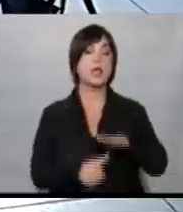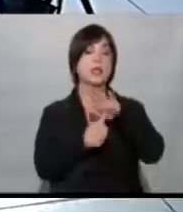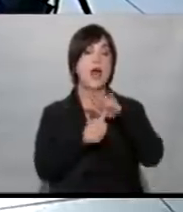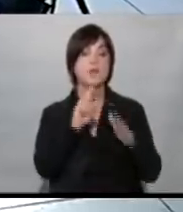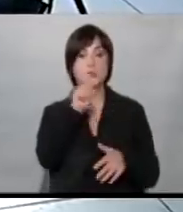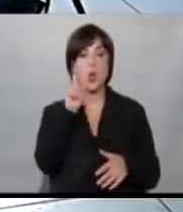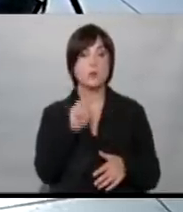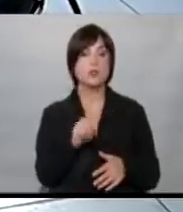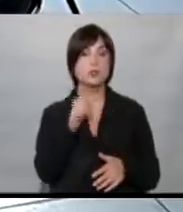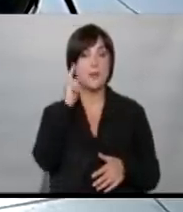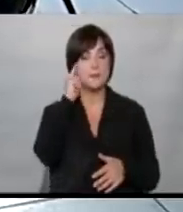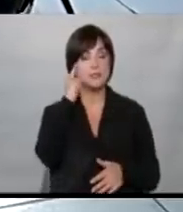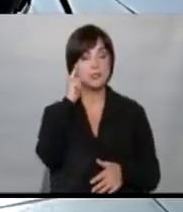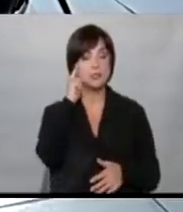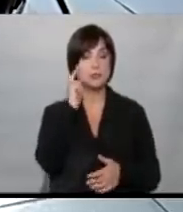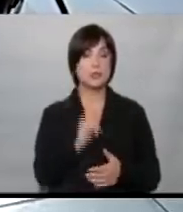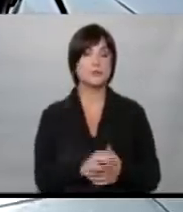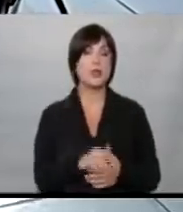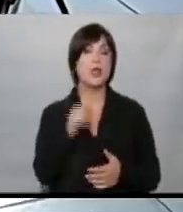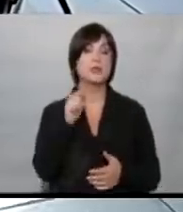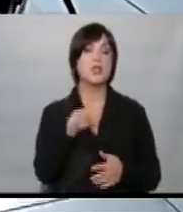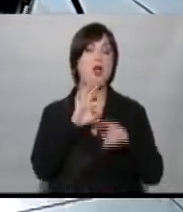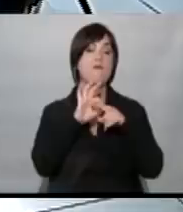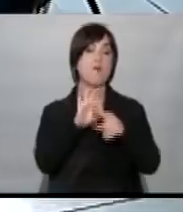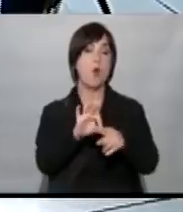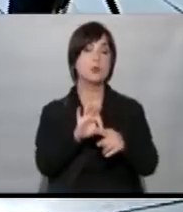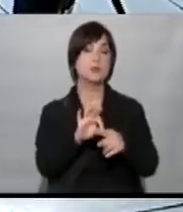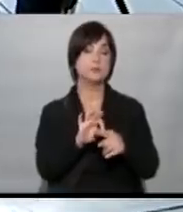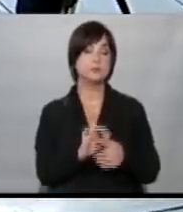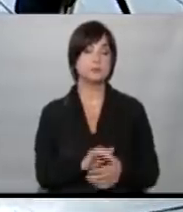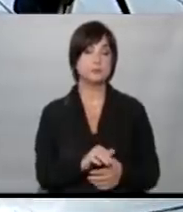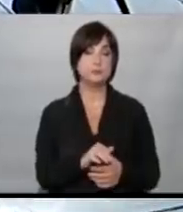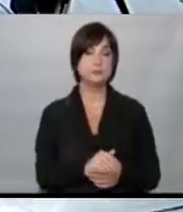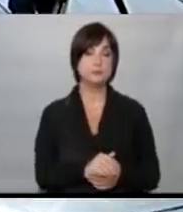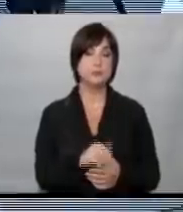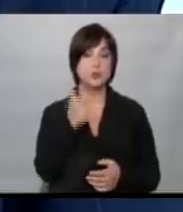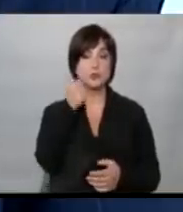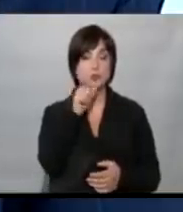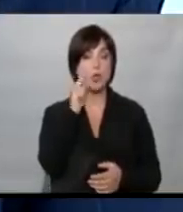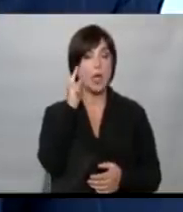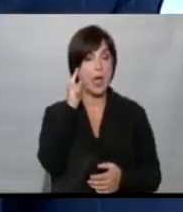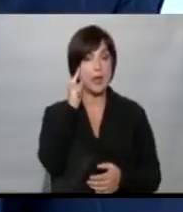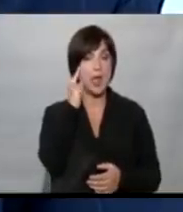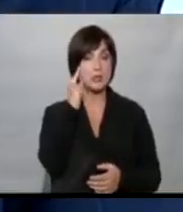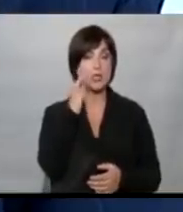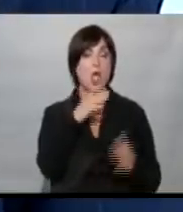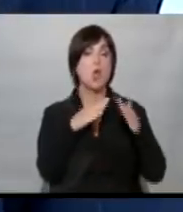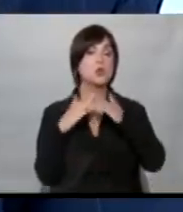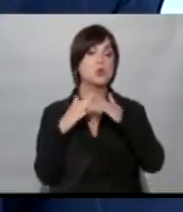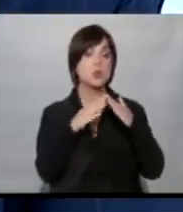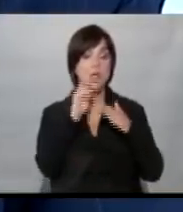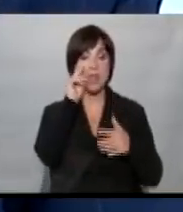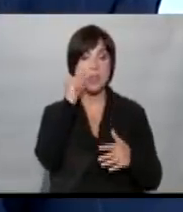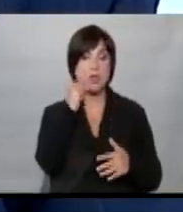прашање се ми се чини дека води кон тоа што реално соседни